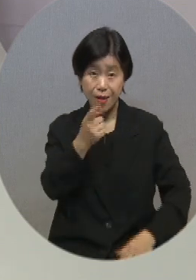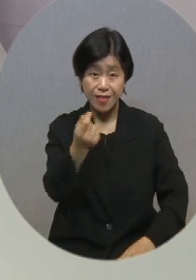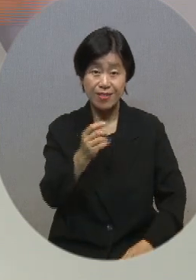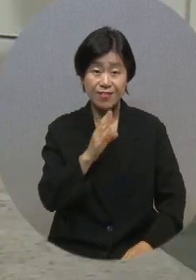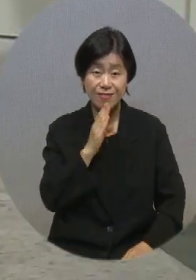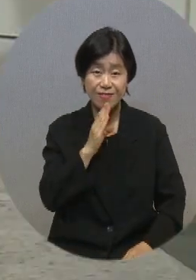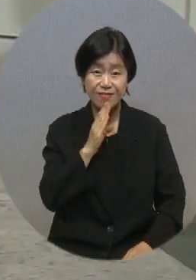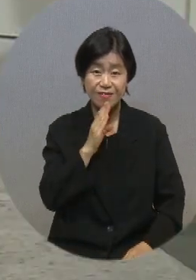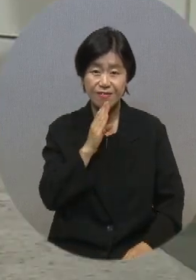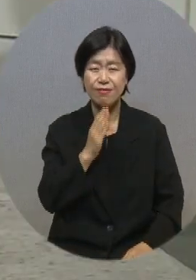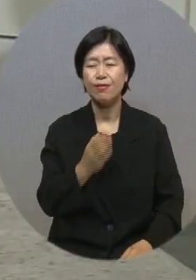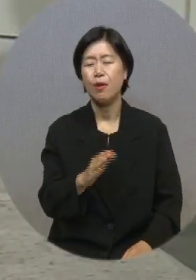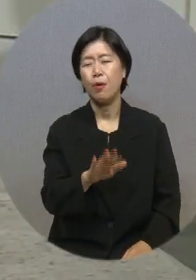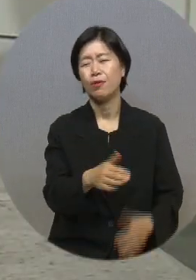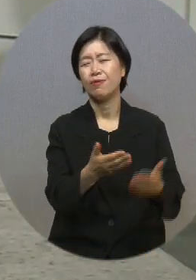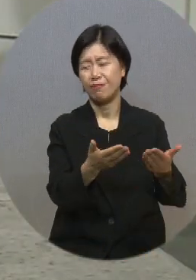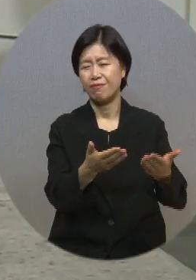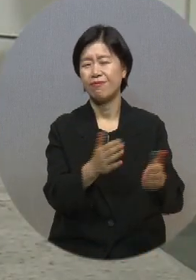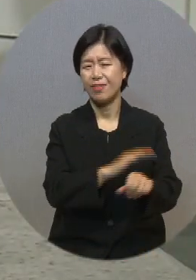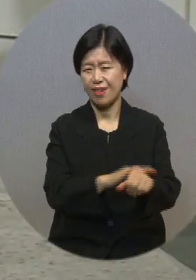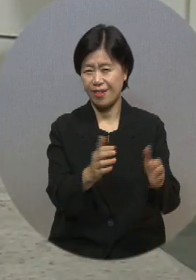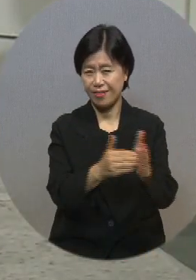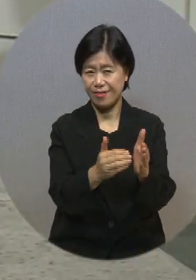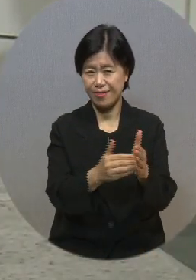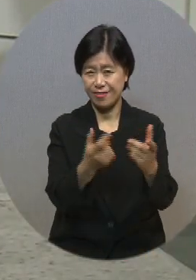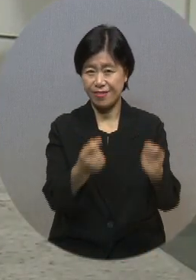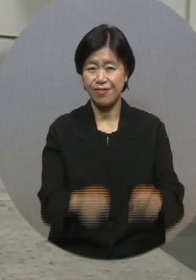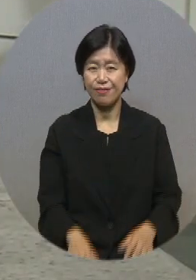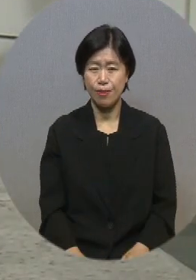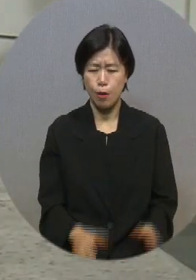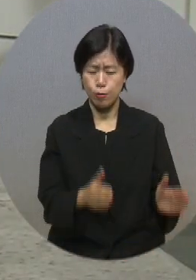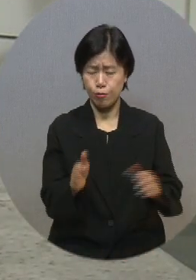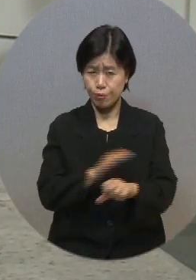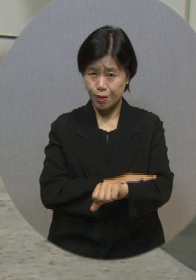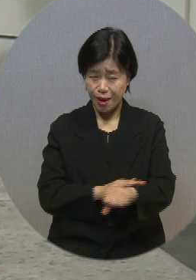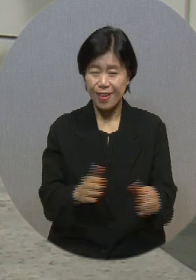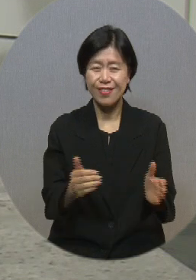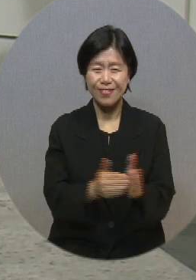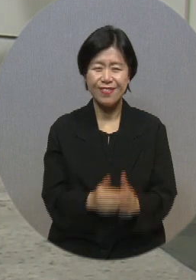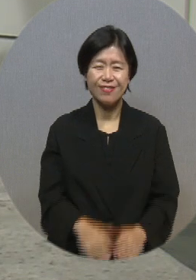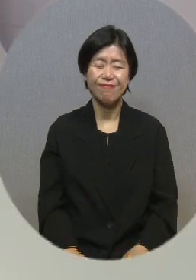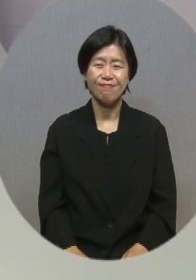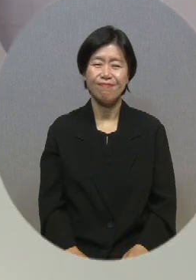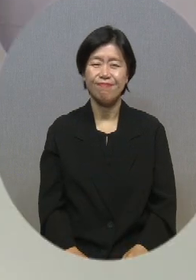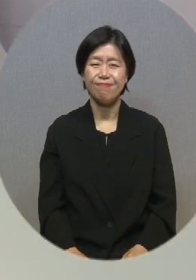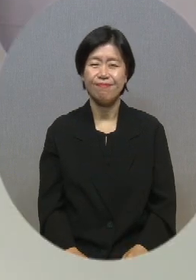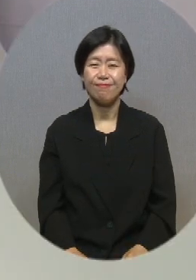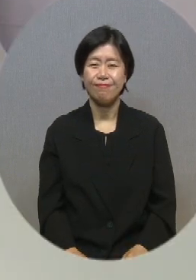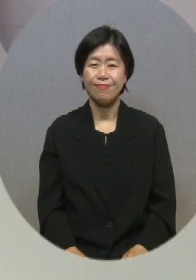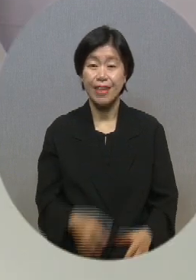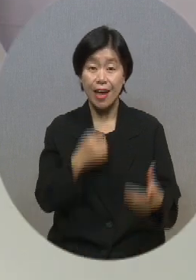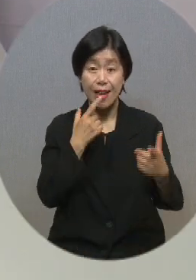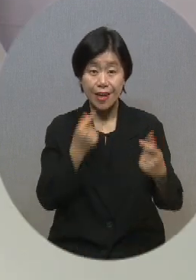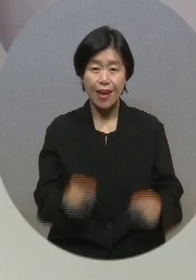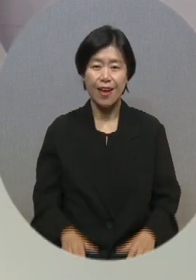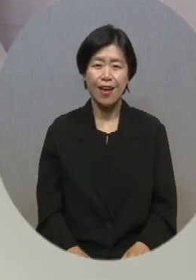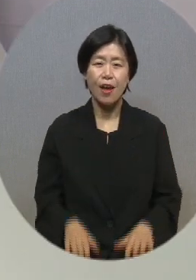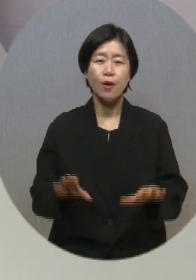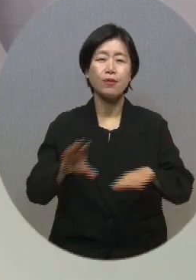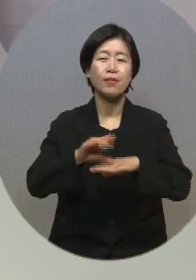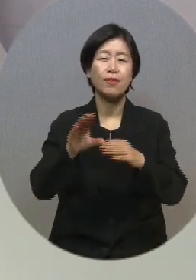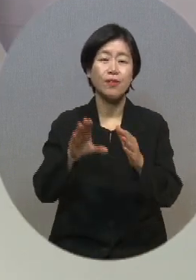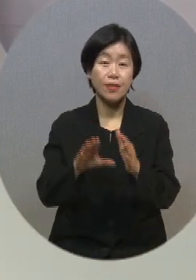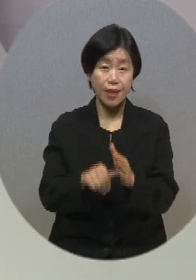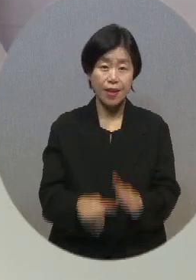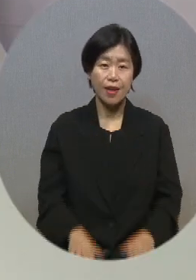넘친다. 흘러나온다. 막. 네. 그러니까 그냥 뭐든지 풍부하신 거야. 준비가 다 되신 노래 아주 잘 들었습니다. 예. 이렇게 해서 나도 스타 당신의 노래를